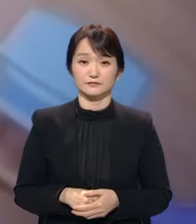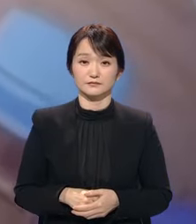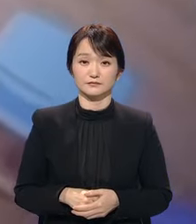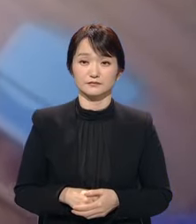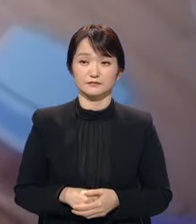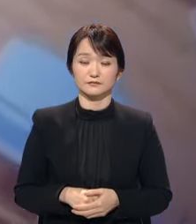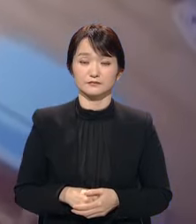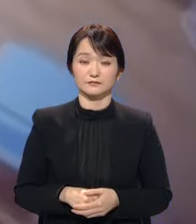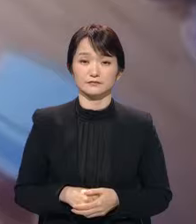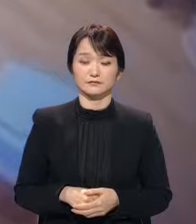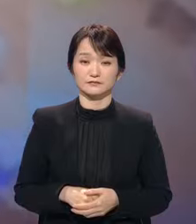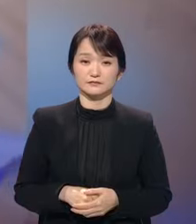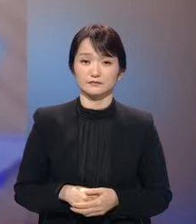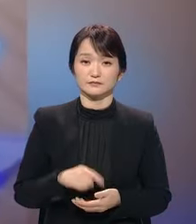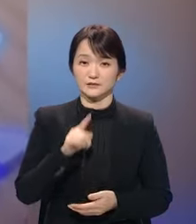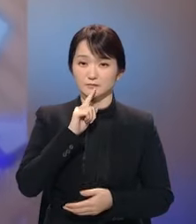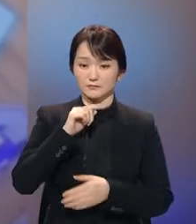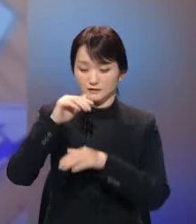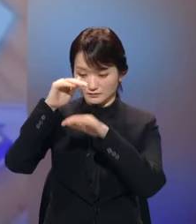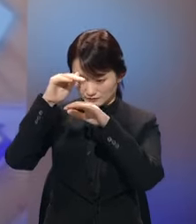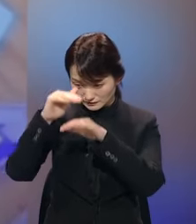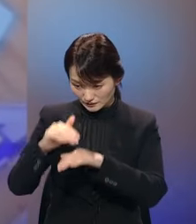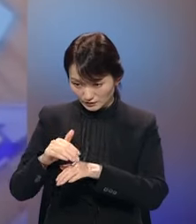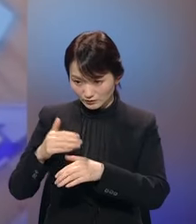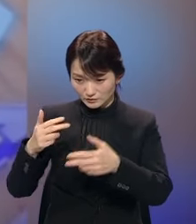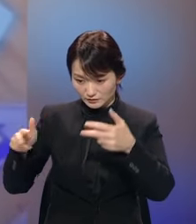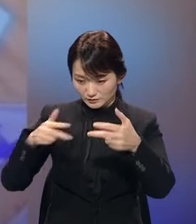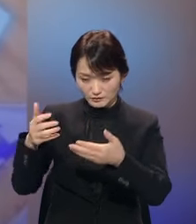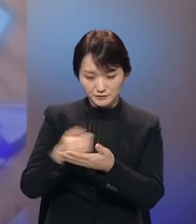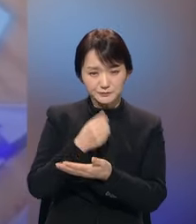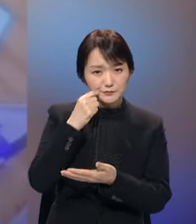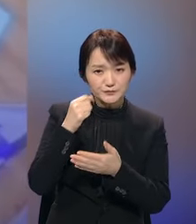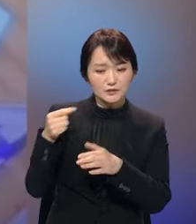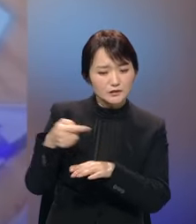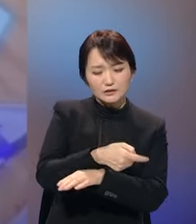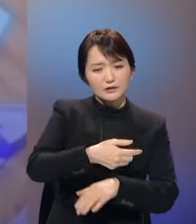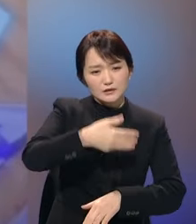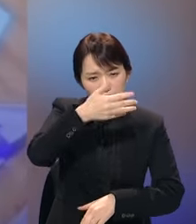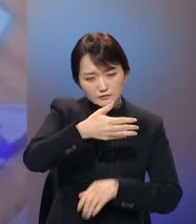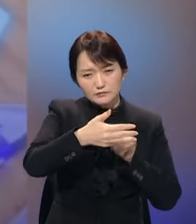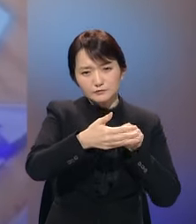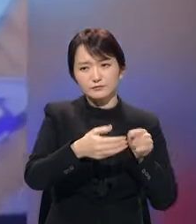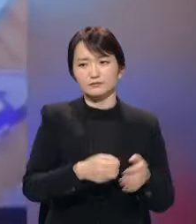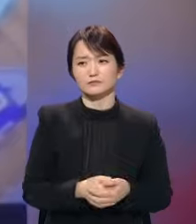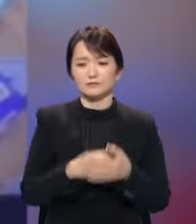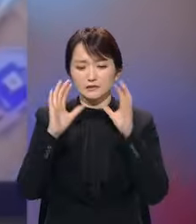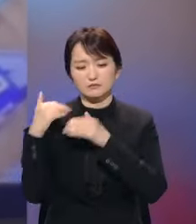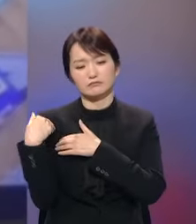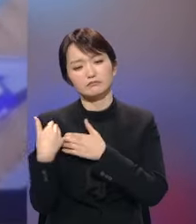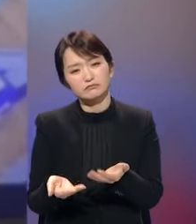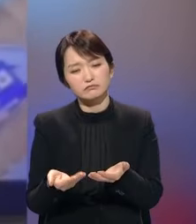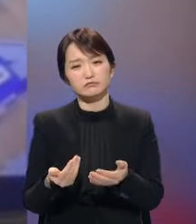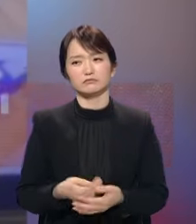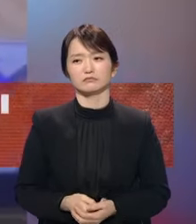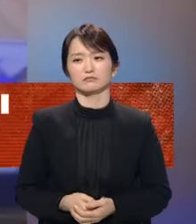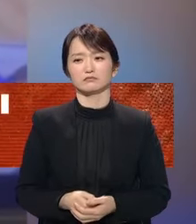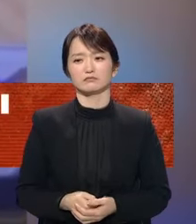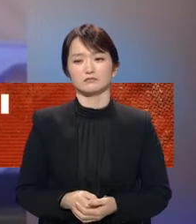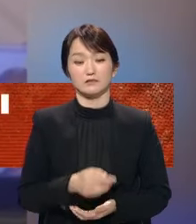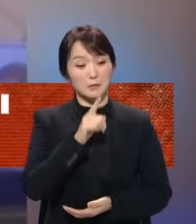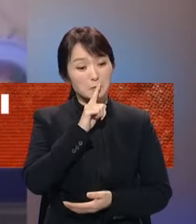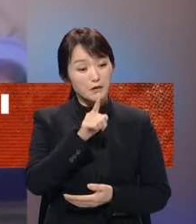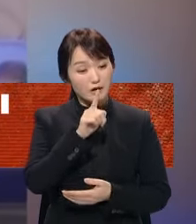학부모님들이 확보하지 못한 상황인 것 같고 아마 수사기에만 있는 것 같은데 그 외 다른 CCTV 영상을 보면 뭐 아이 방치하면서 언어